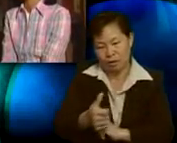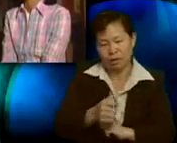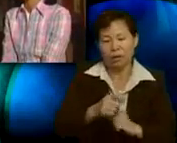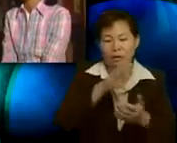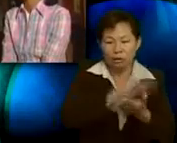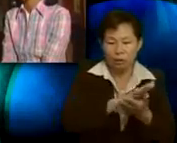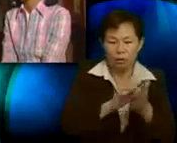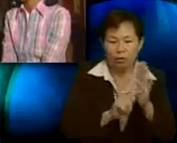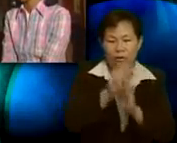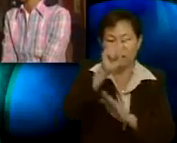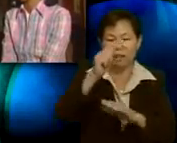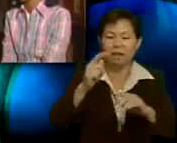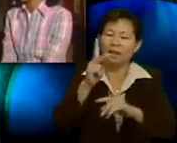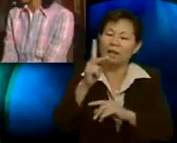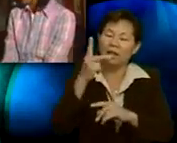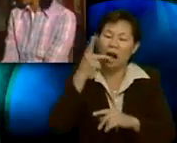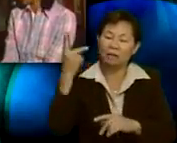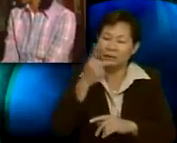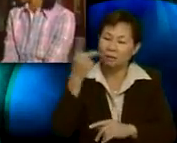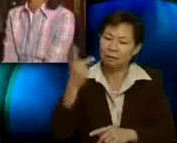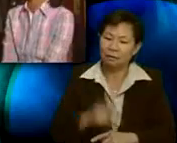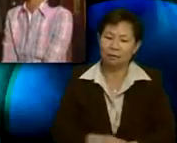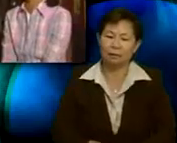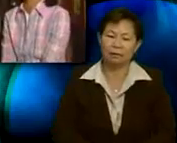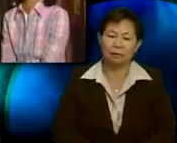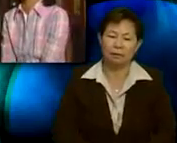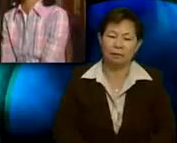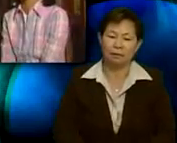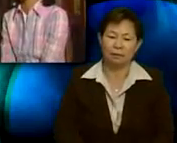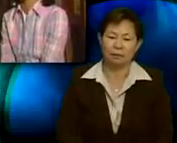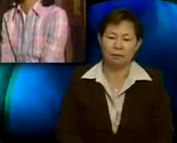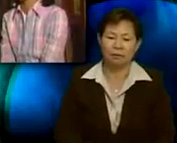Ehsan Sekolah Tinggi Kajang. Ada loceng dalam ni.